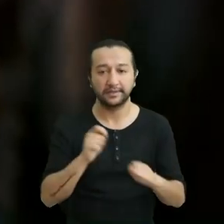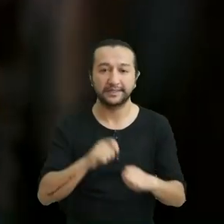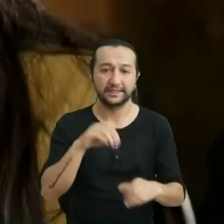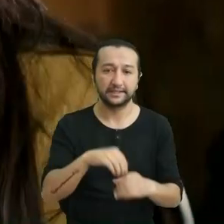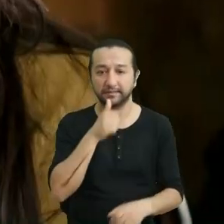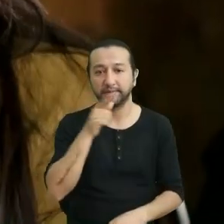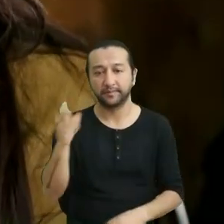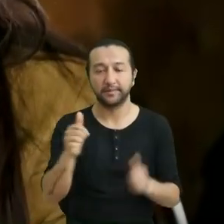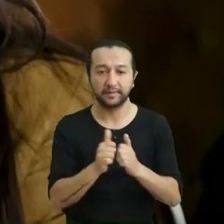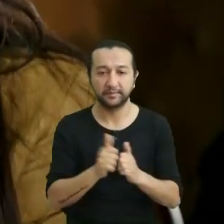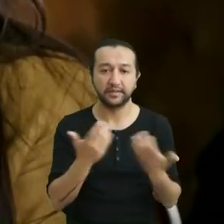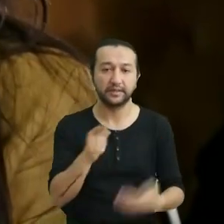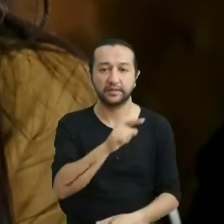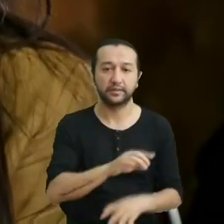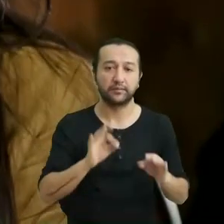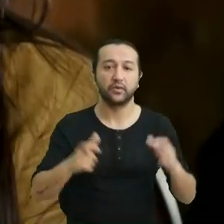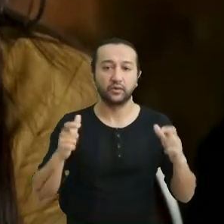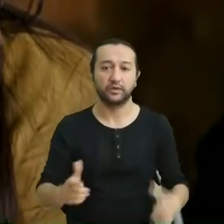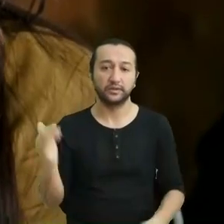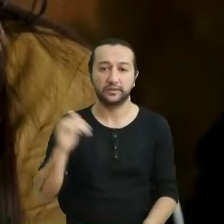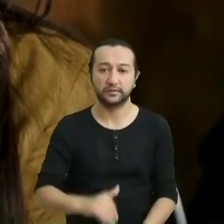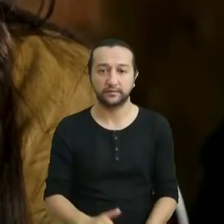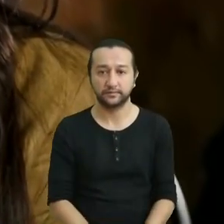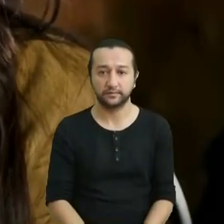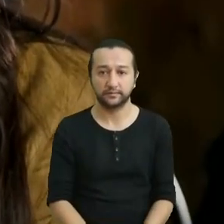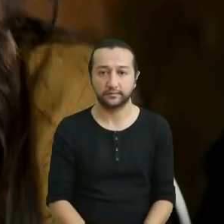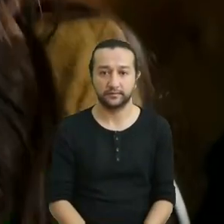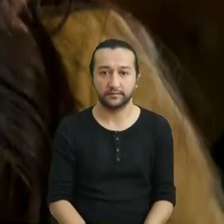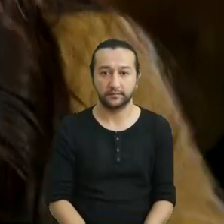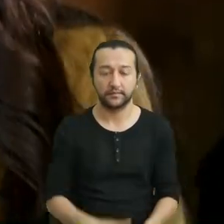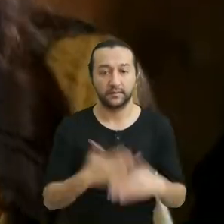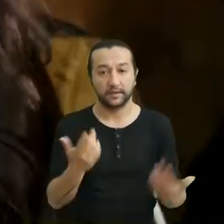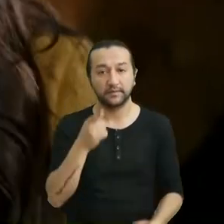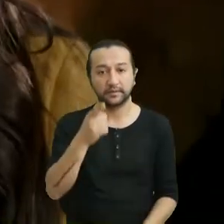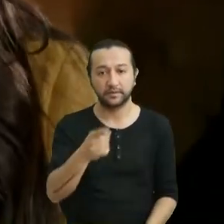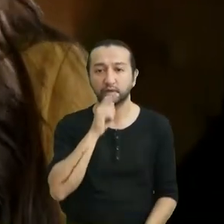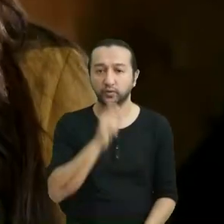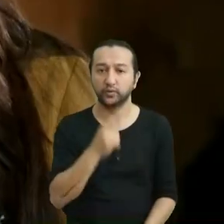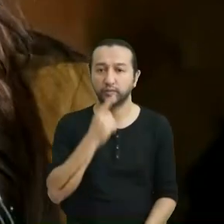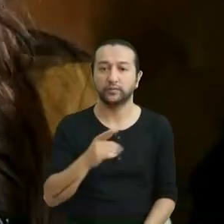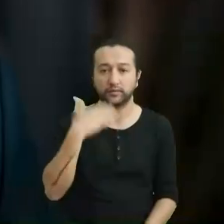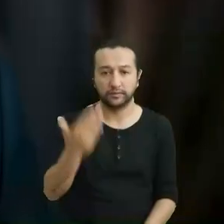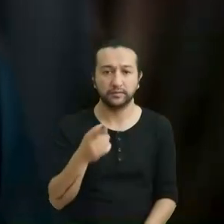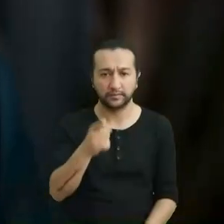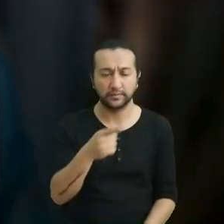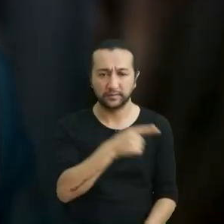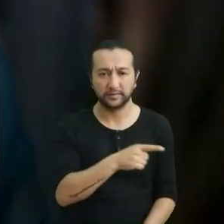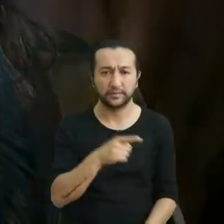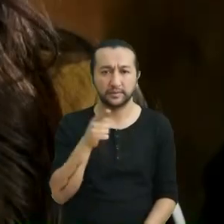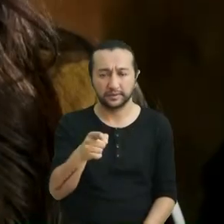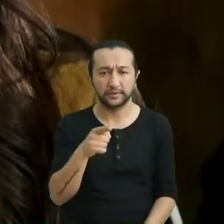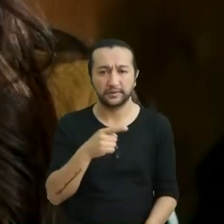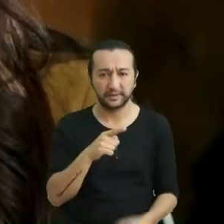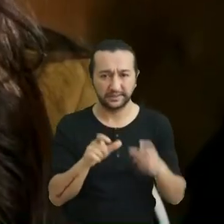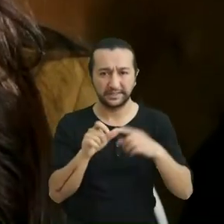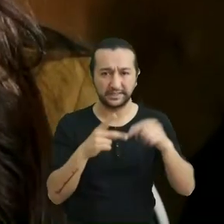için babamla genelde böyle yerlere geliyoruz. Ama size sözüm olsun, bir daha... De, bu